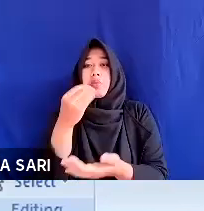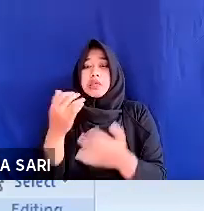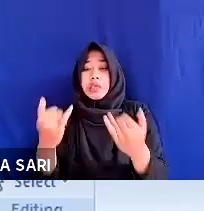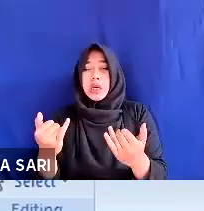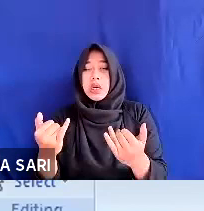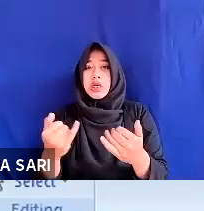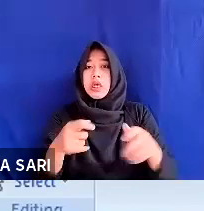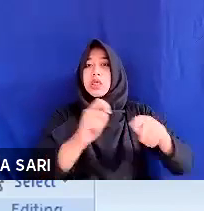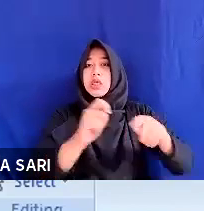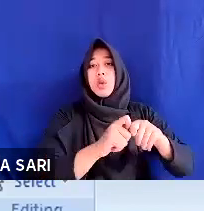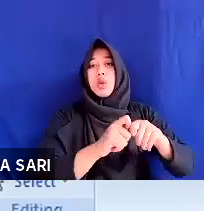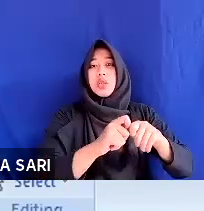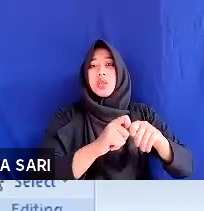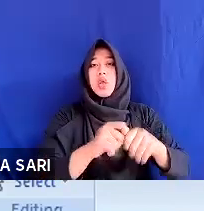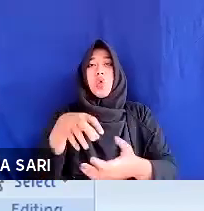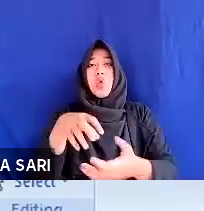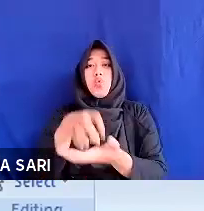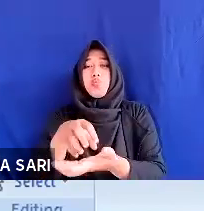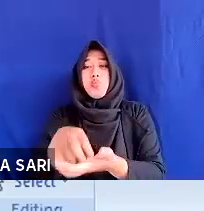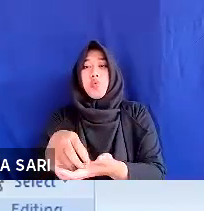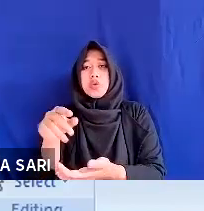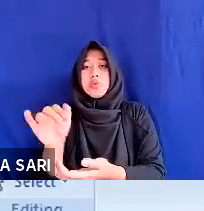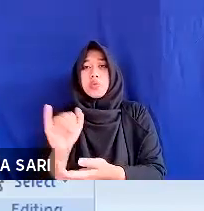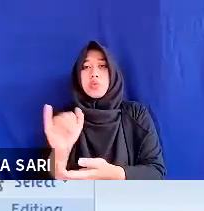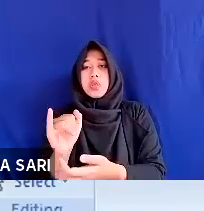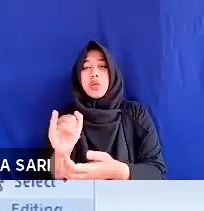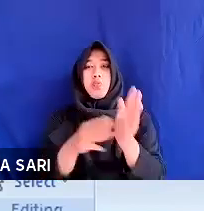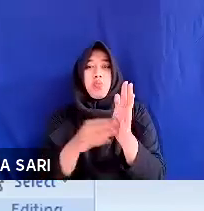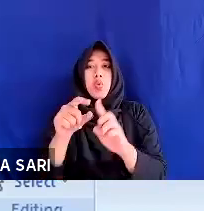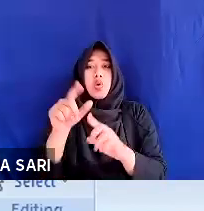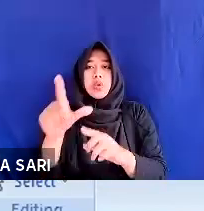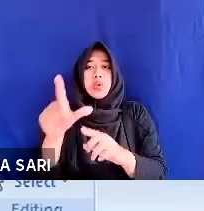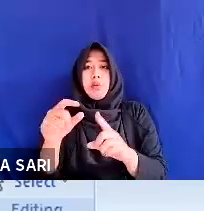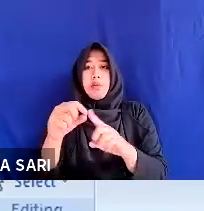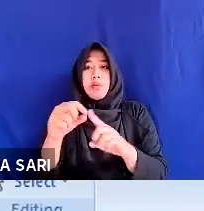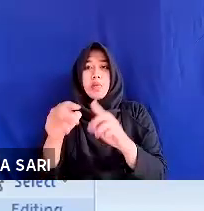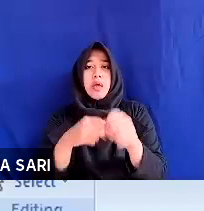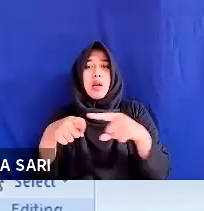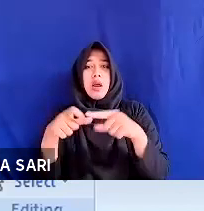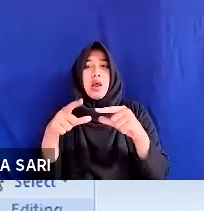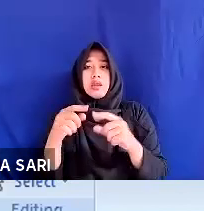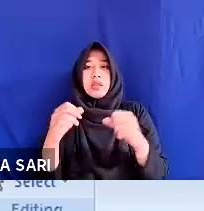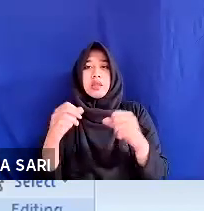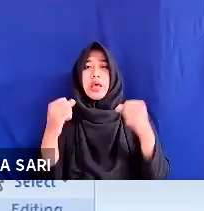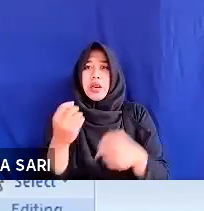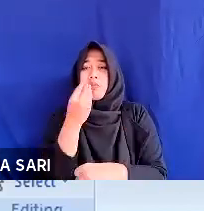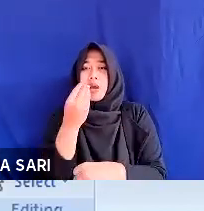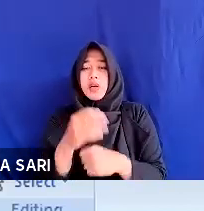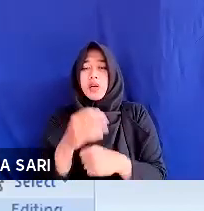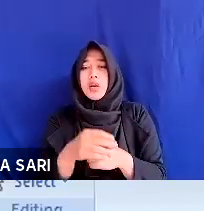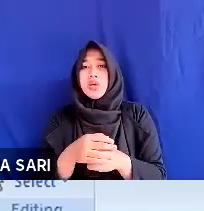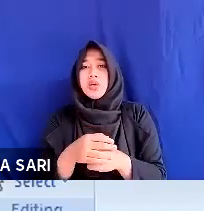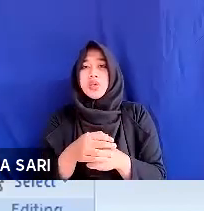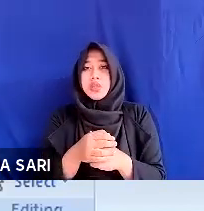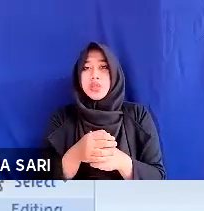ketahanan pangan. Lagi-lagi ini bahasa di pemerintah masih ketahanan pangan. Dan sesungguhnya kalau lumbung ini mau